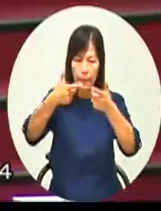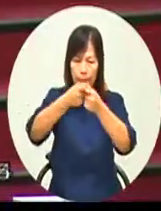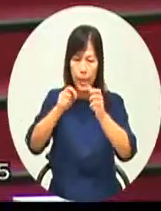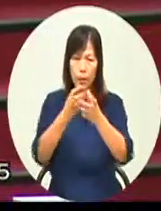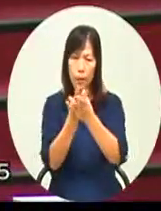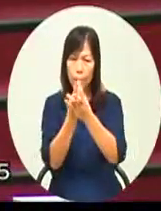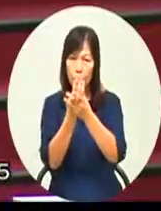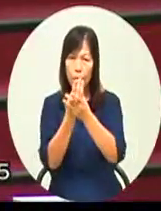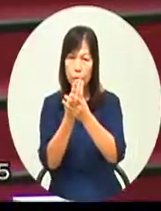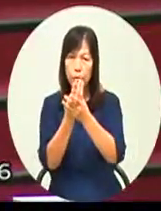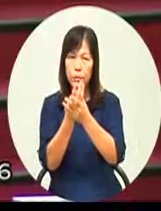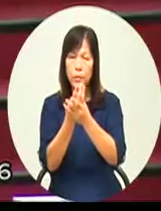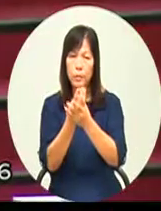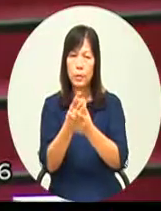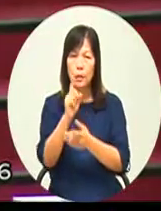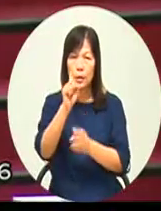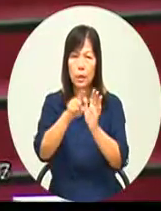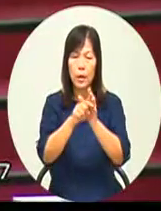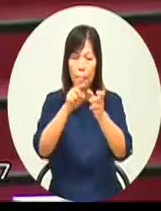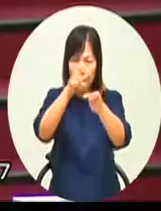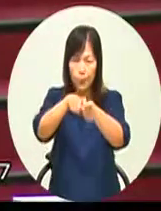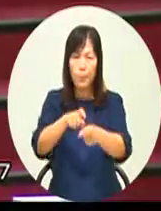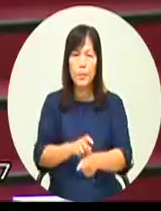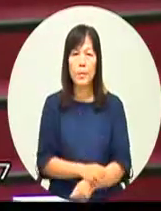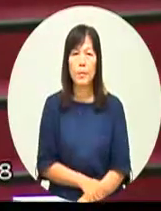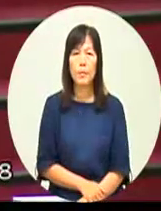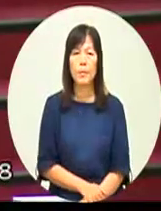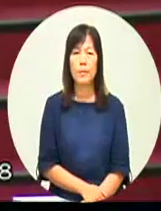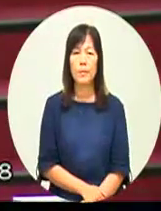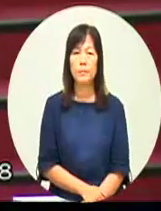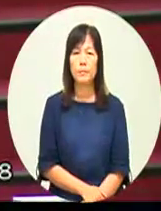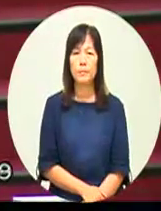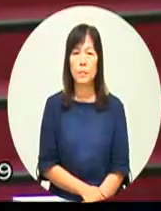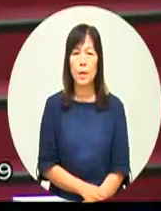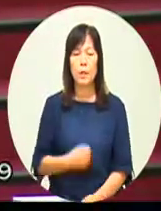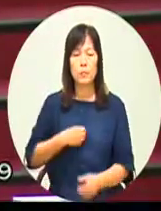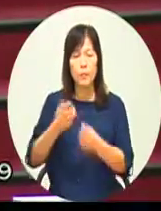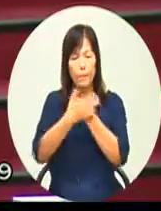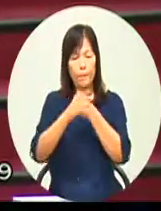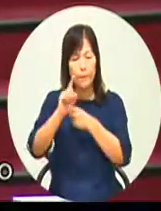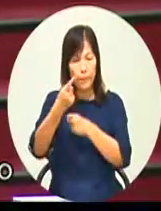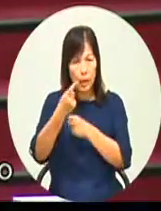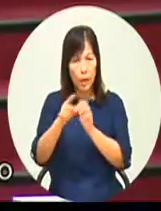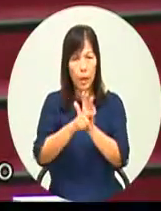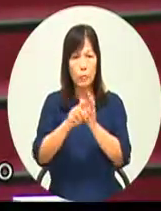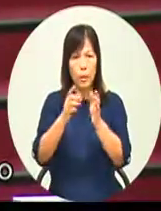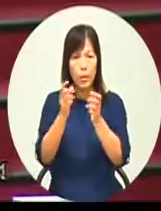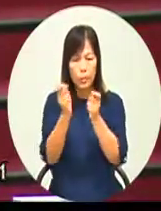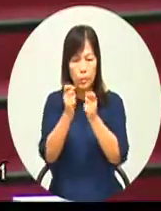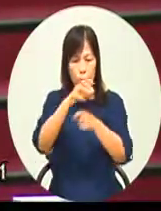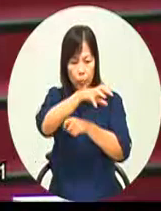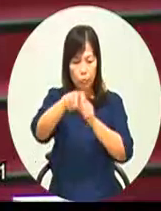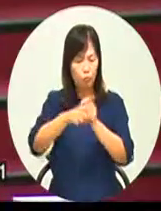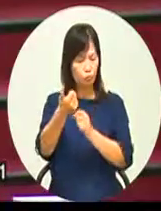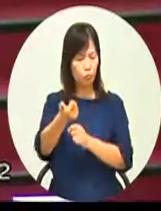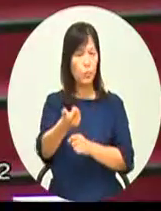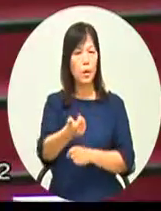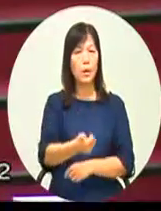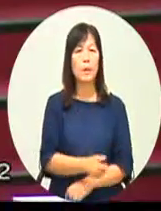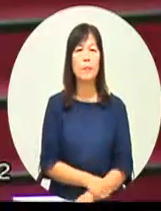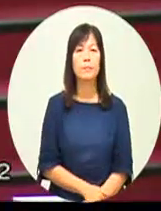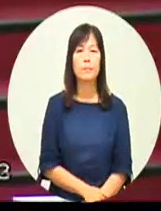的一个目标来做改善，所以宝来最近的环境都不错。唯